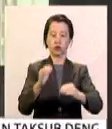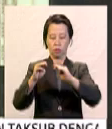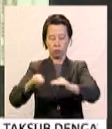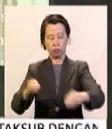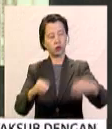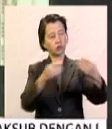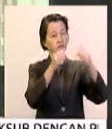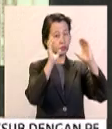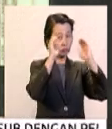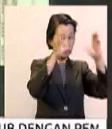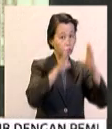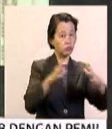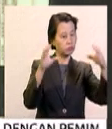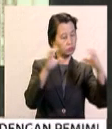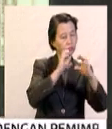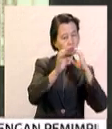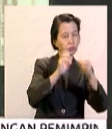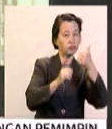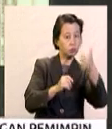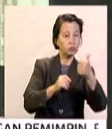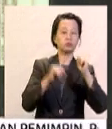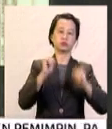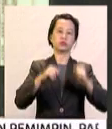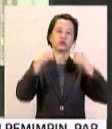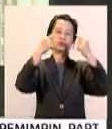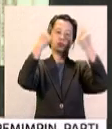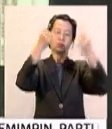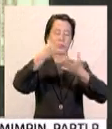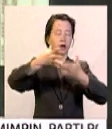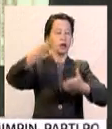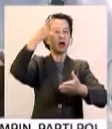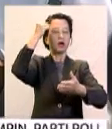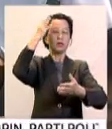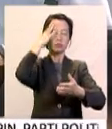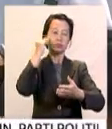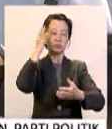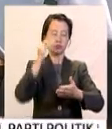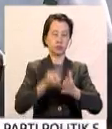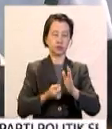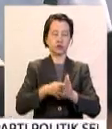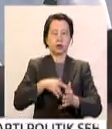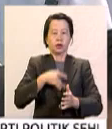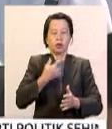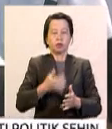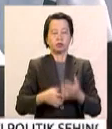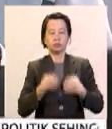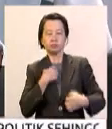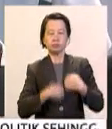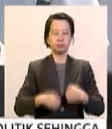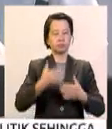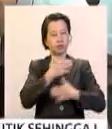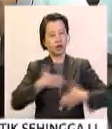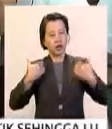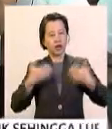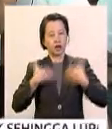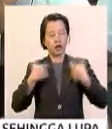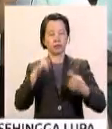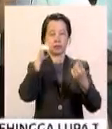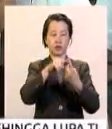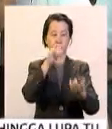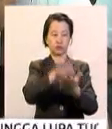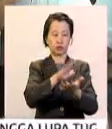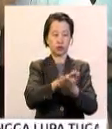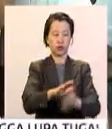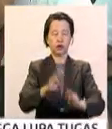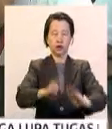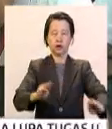akan melahirkan masyarakat yang lebih berjaya dan berpengetahuan serta menimbulkan rasa seronok ke sekolah. Selain itu, ia menjadikan